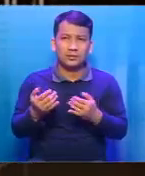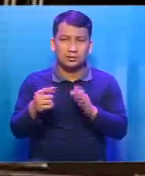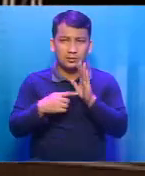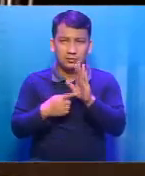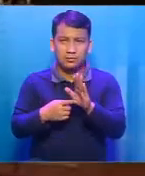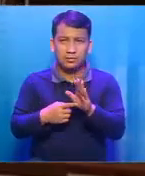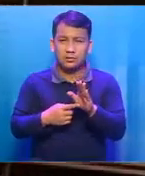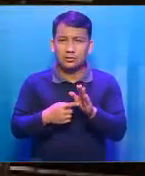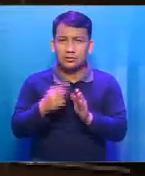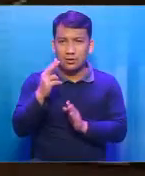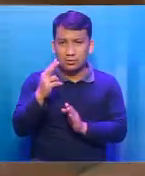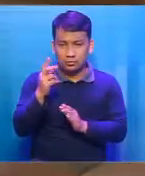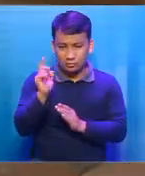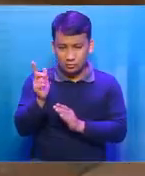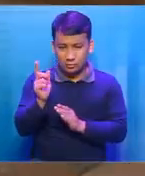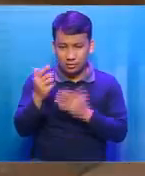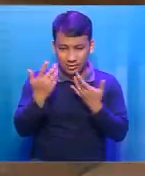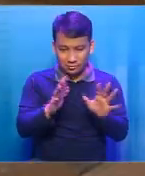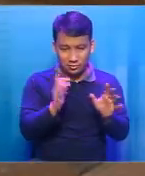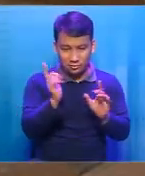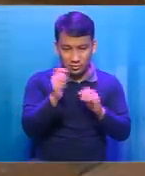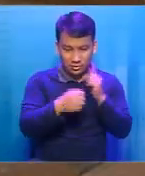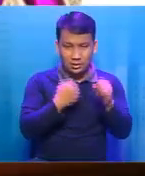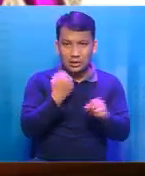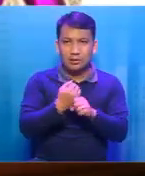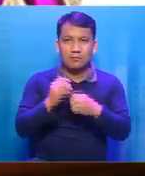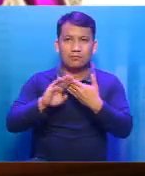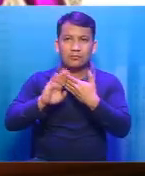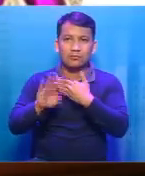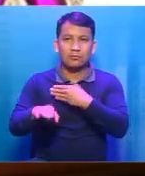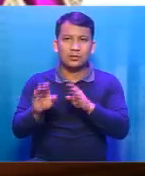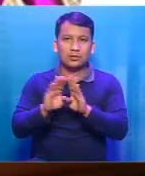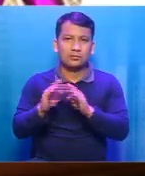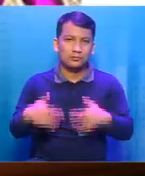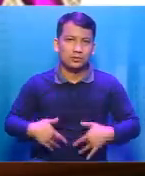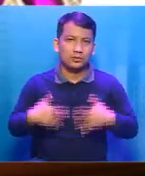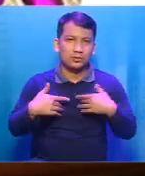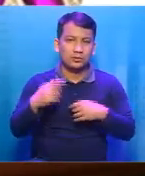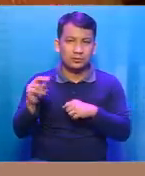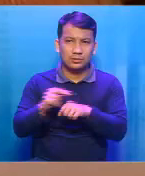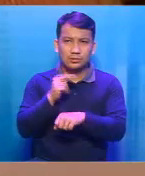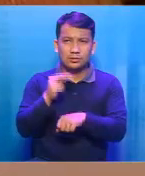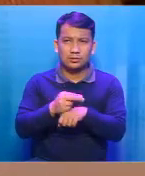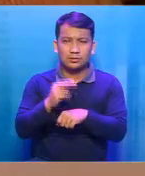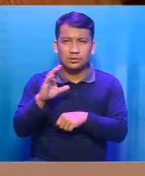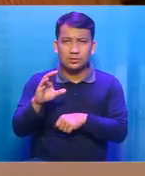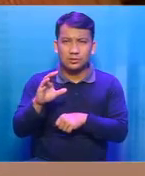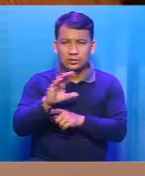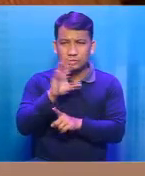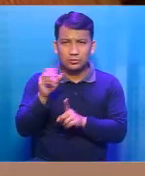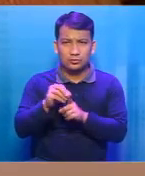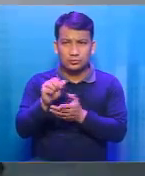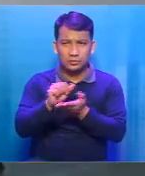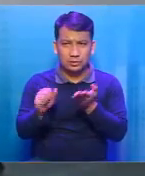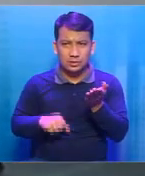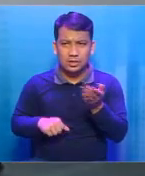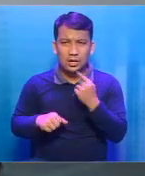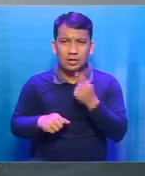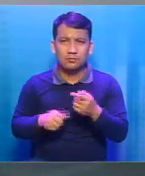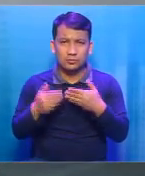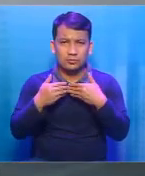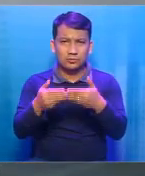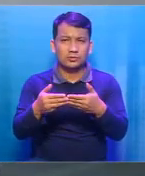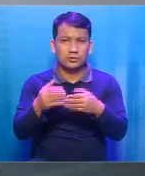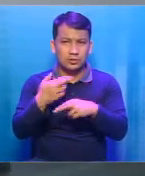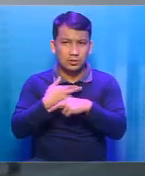Matapos ang mahigit dalawang dekada, ang dating sigla ng Met muling binubuhay ng National Commission for Culture and the Arts. Tuloy